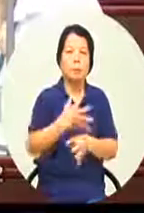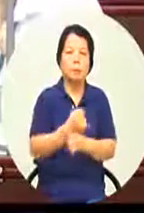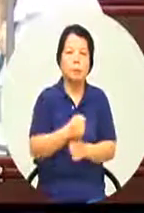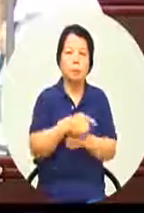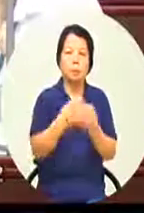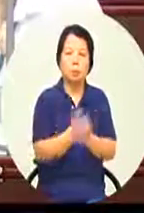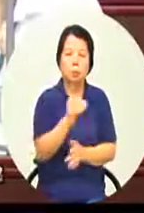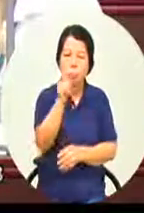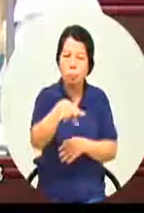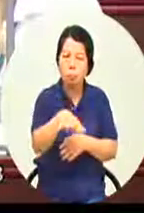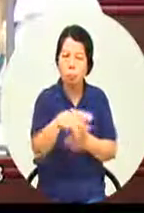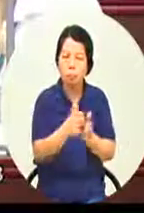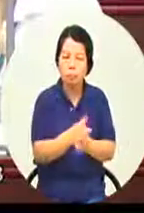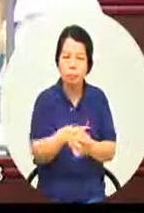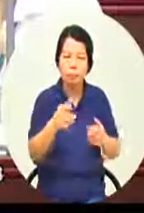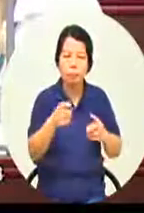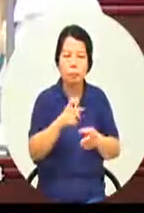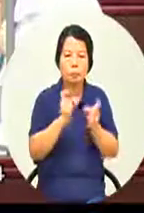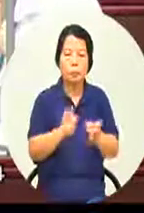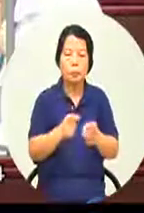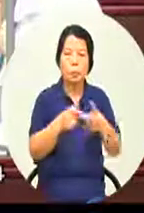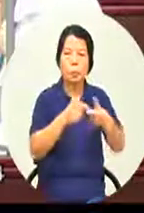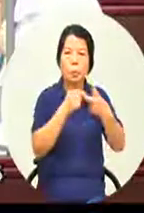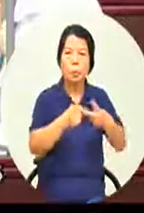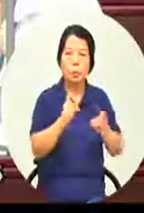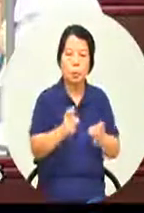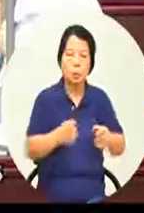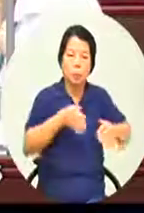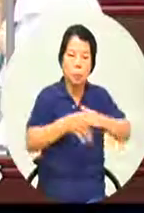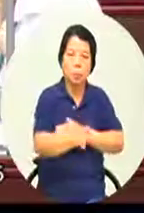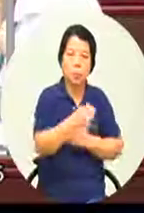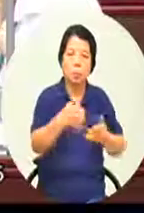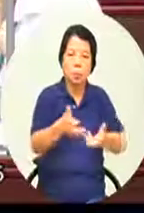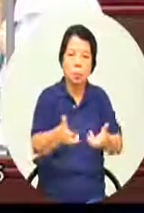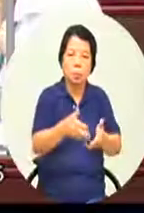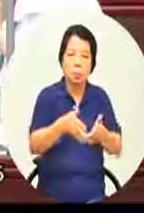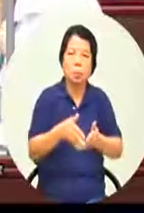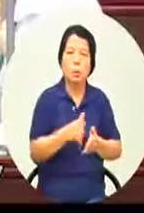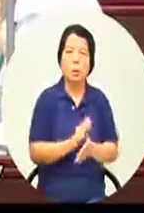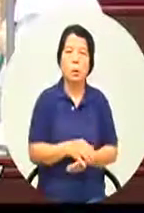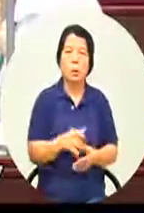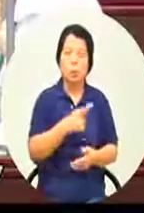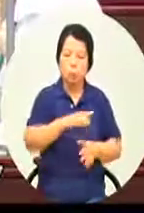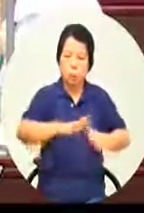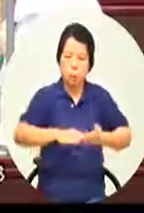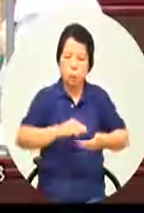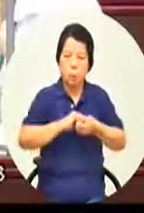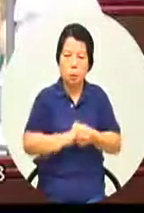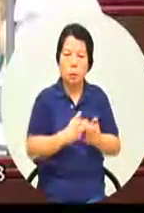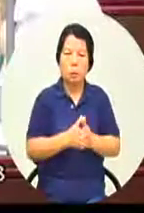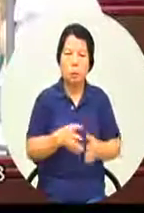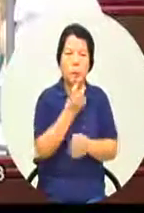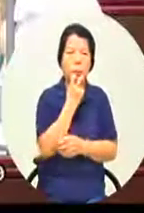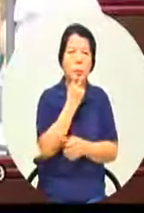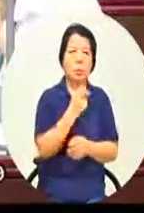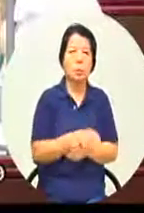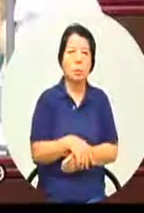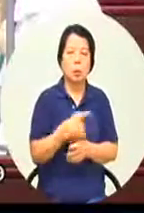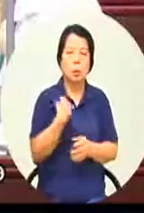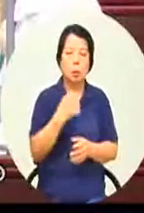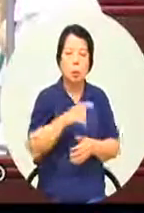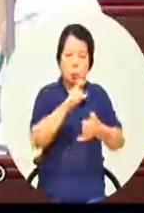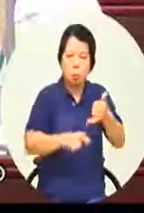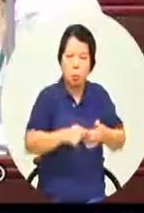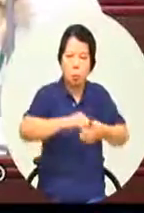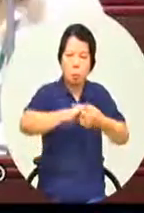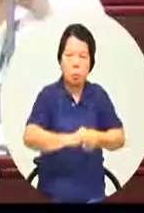需要新建第二条过港隧道，这部分确实是我们 还一直要求跟中央能够早一点定案，